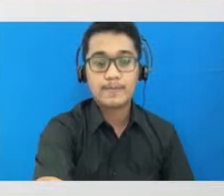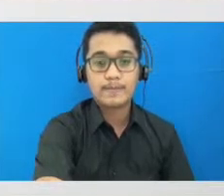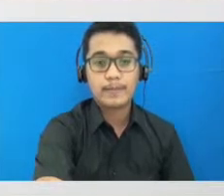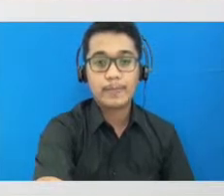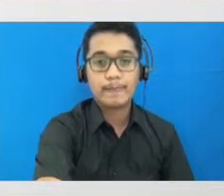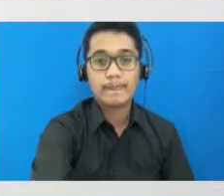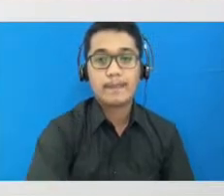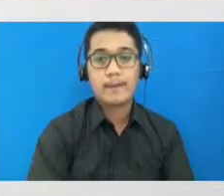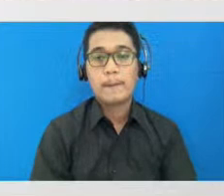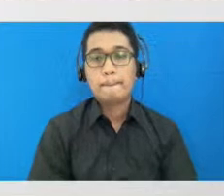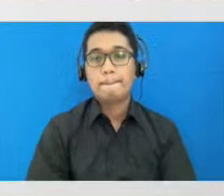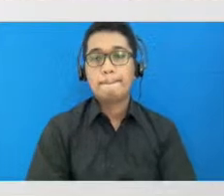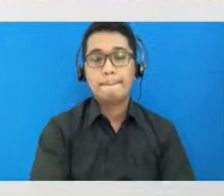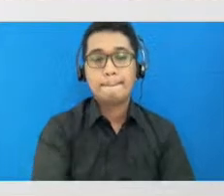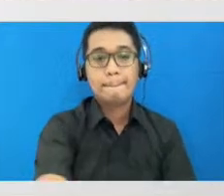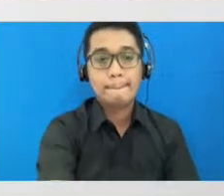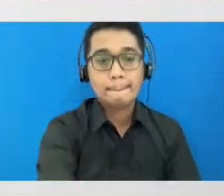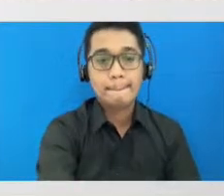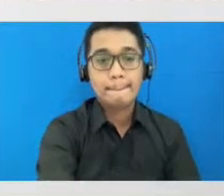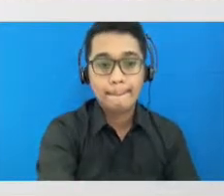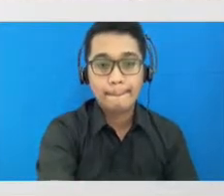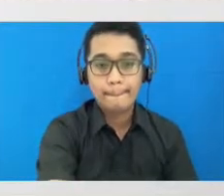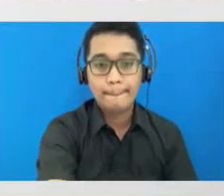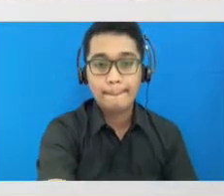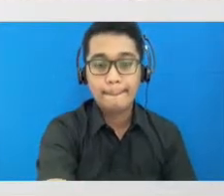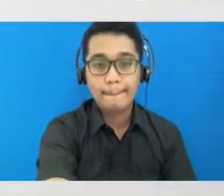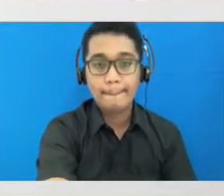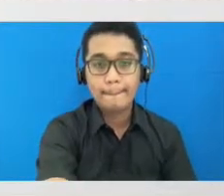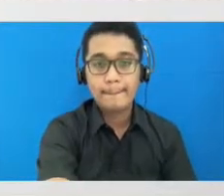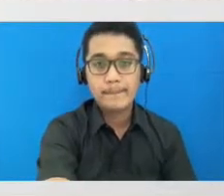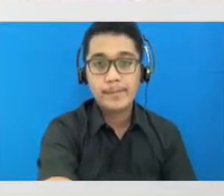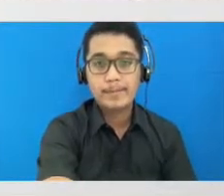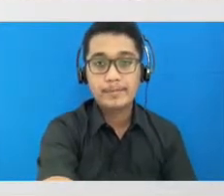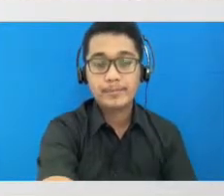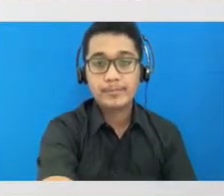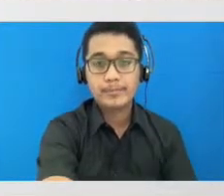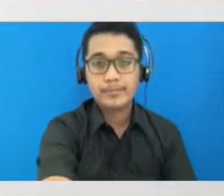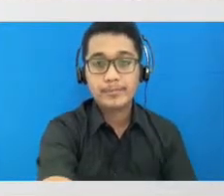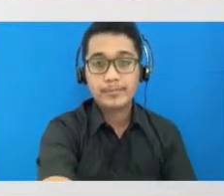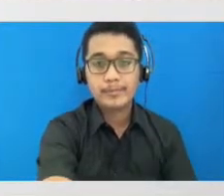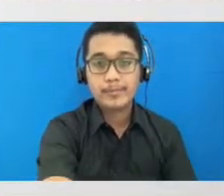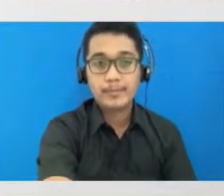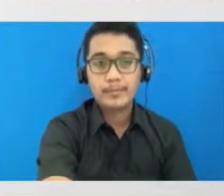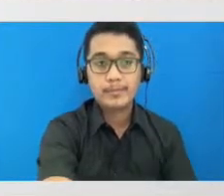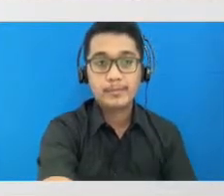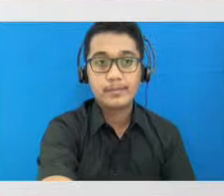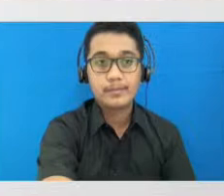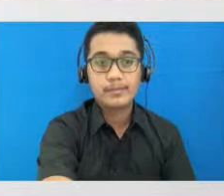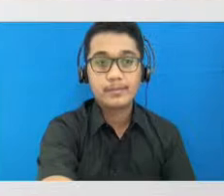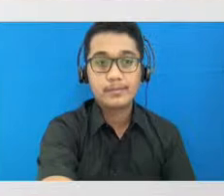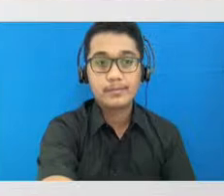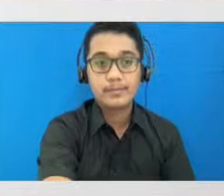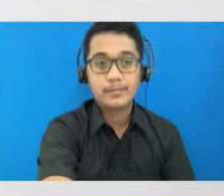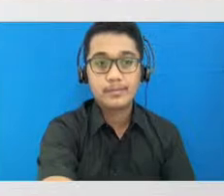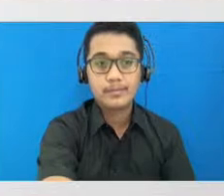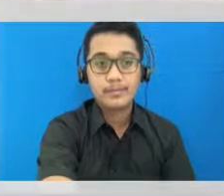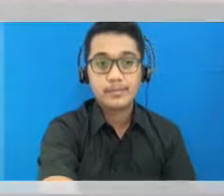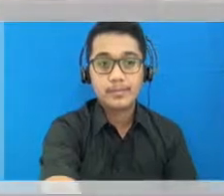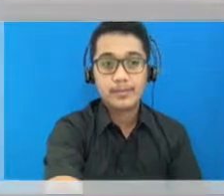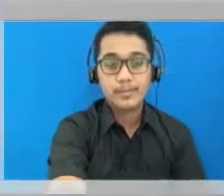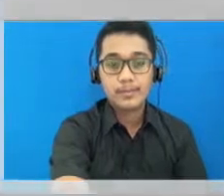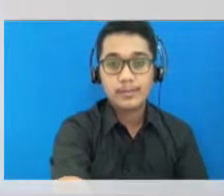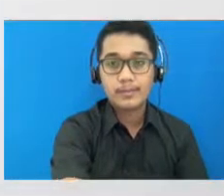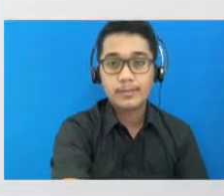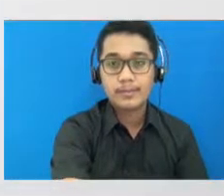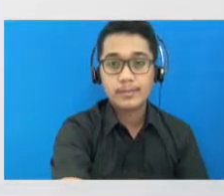Kami ucapkan terima kasih, kurang lebihnya mohon maaf. Akhir kata, wassalamualaikum warahmatullahi wabarakatuh. Selamat pagi,